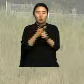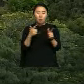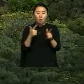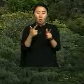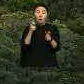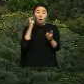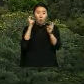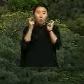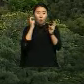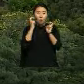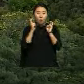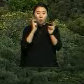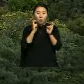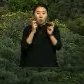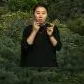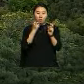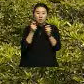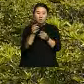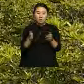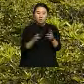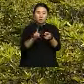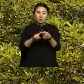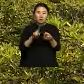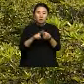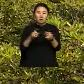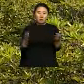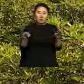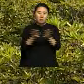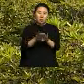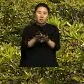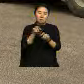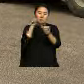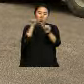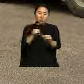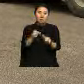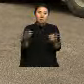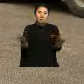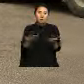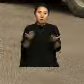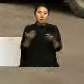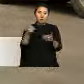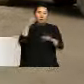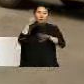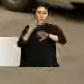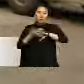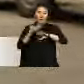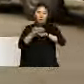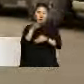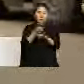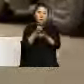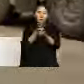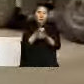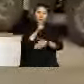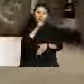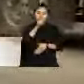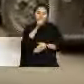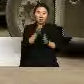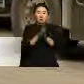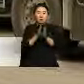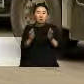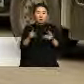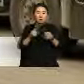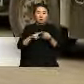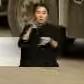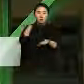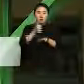업체입니다. 경기도는 해당 업체에 대해 폐쇄 명령을 내렸고 업체는 이에 반해 소송을 제기했습니다. 이 소송에